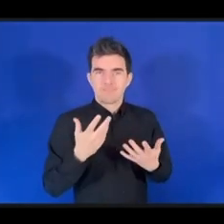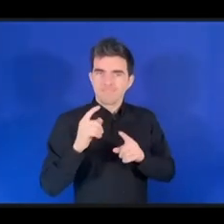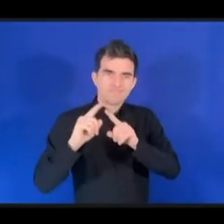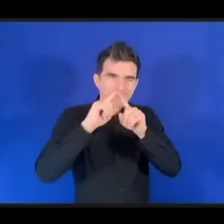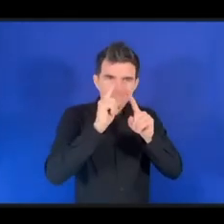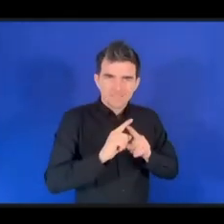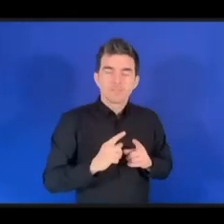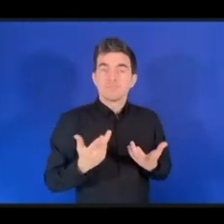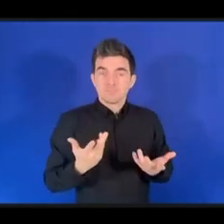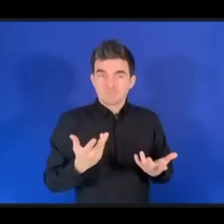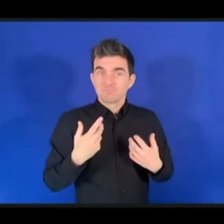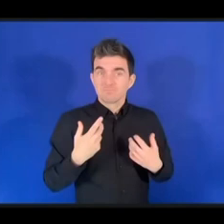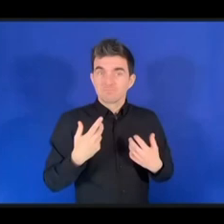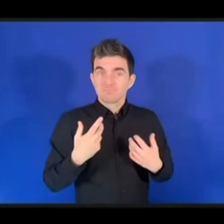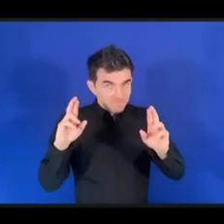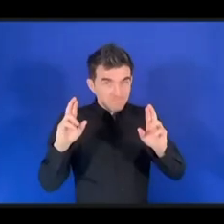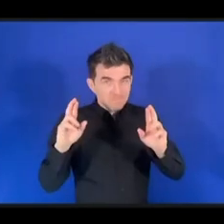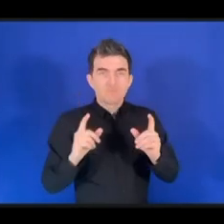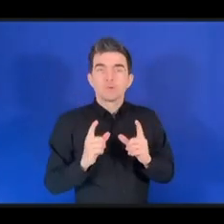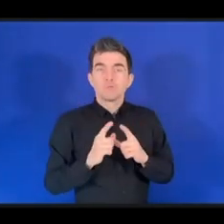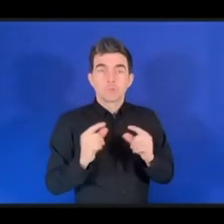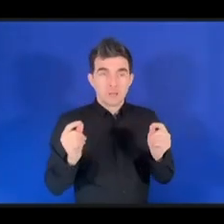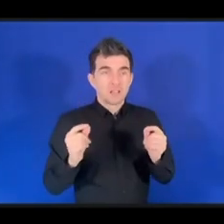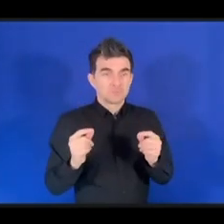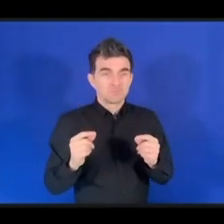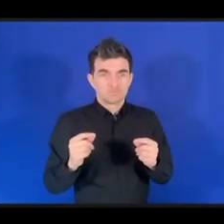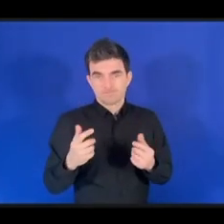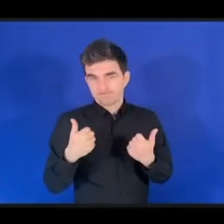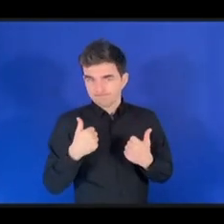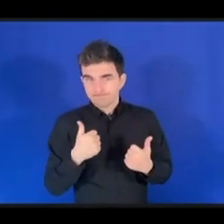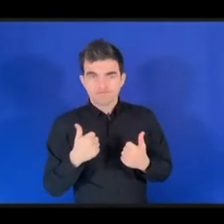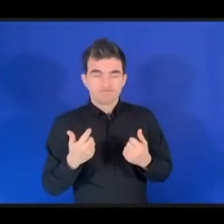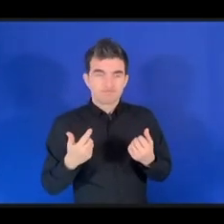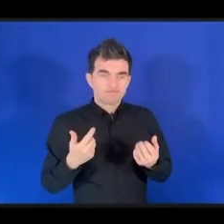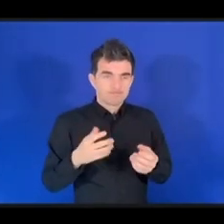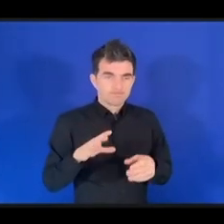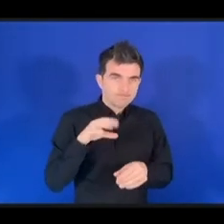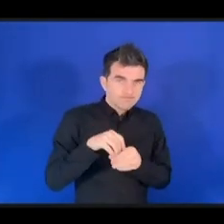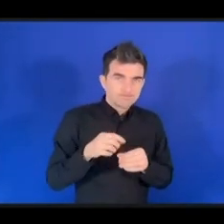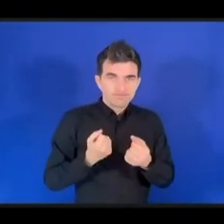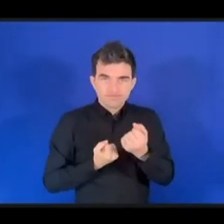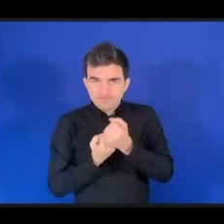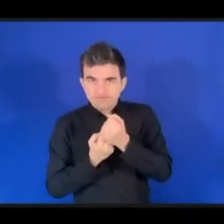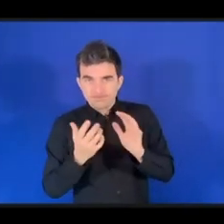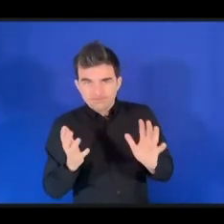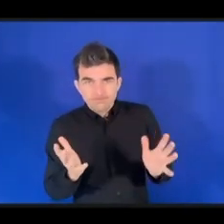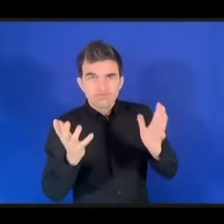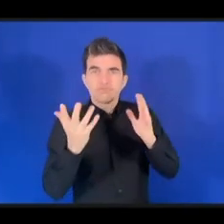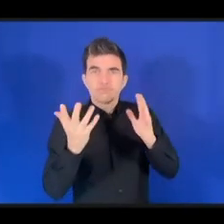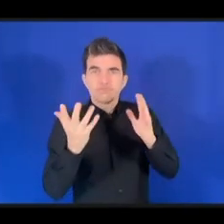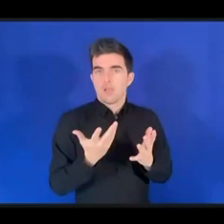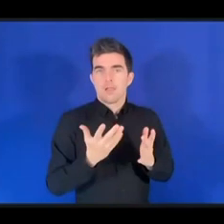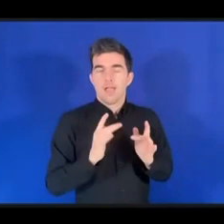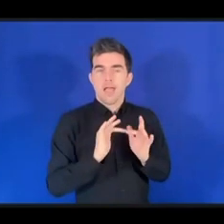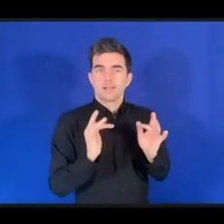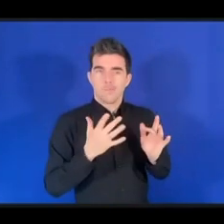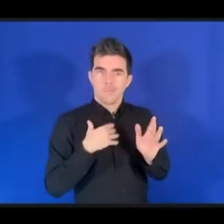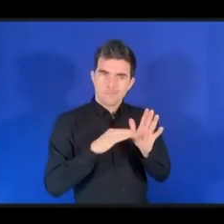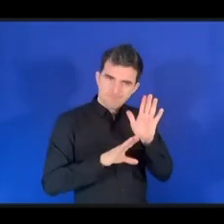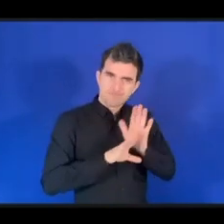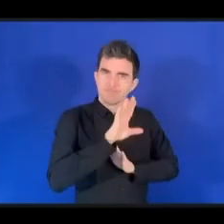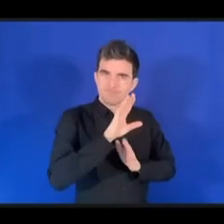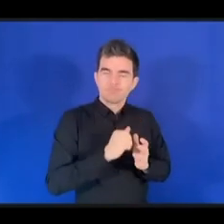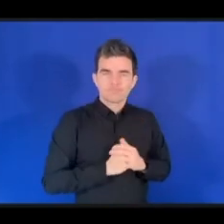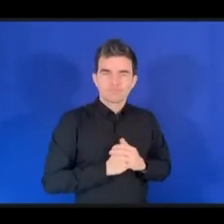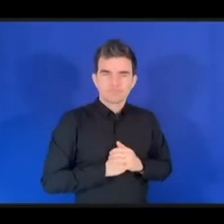اعتمادها نهج اصحاب المصلحه المتعددين الذي يعتمد عليه منتدى اداره الانترنت انا على